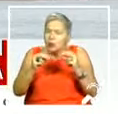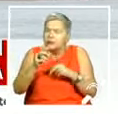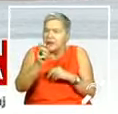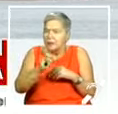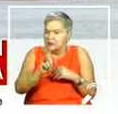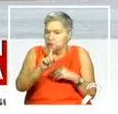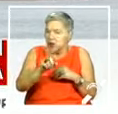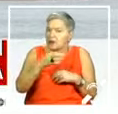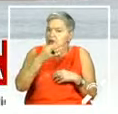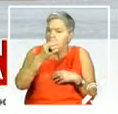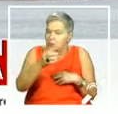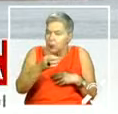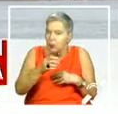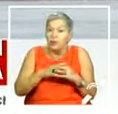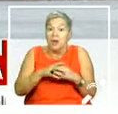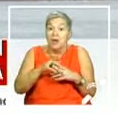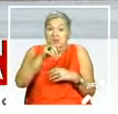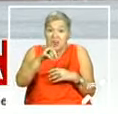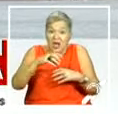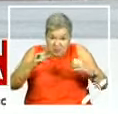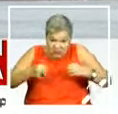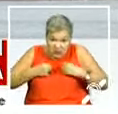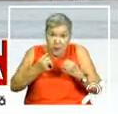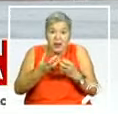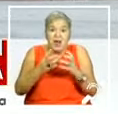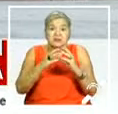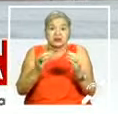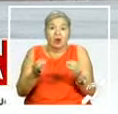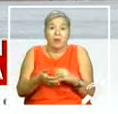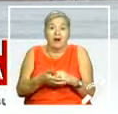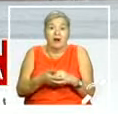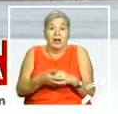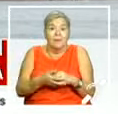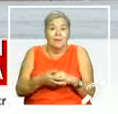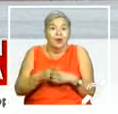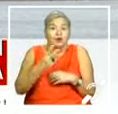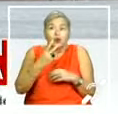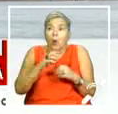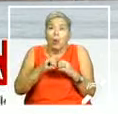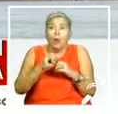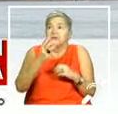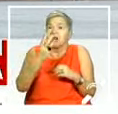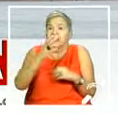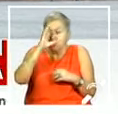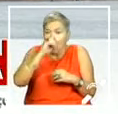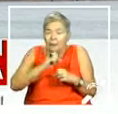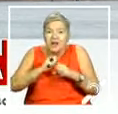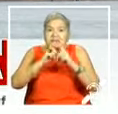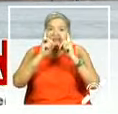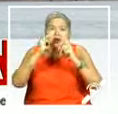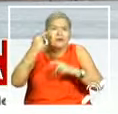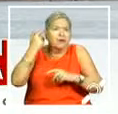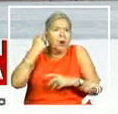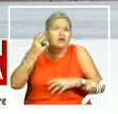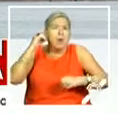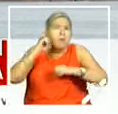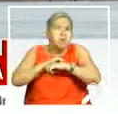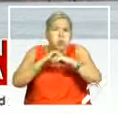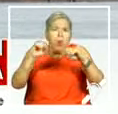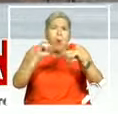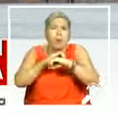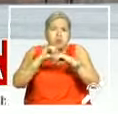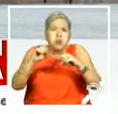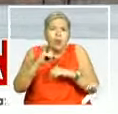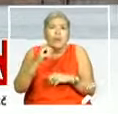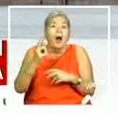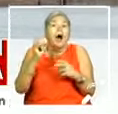și spuneau că sunt evident speriați. În jur de 2-3 noaptea se trezesc din cauza zgomotului dronelor